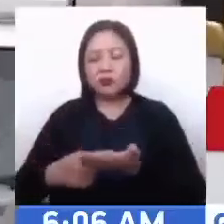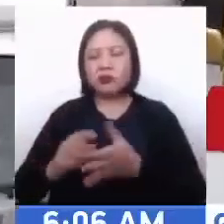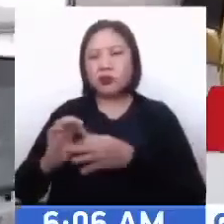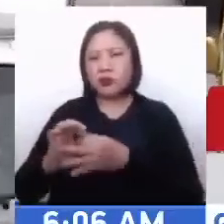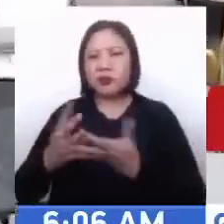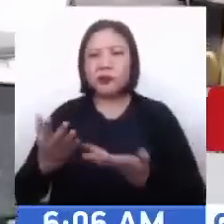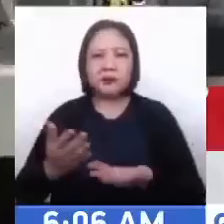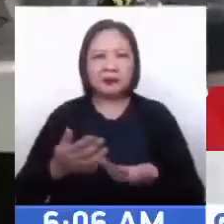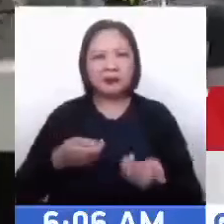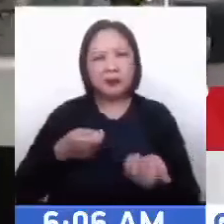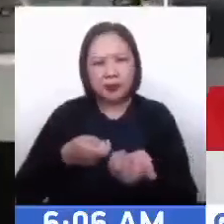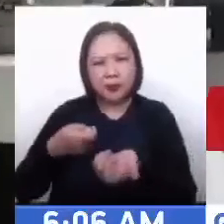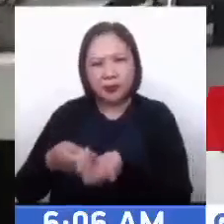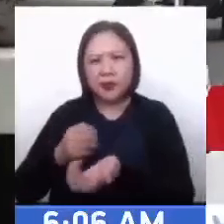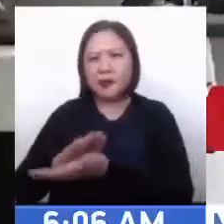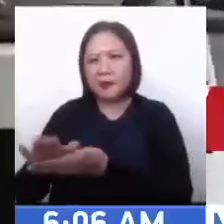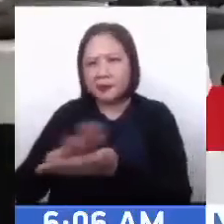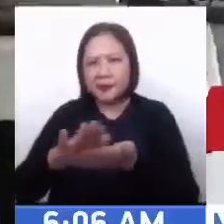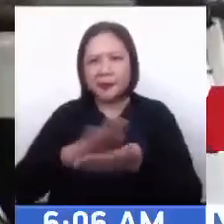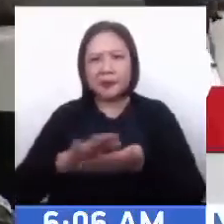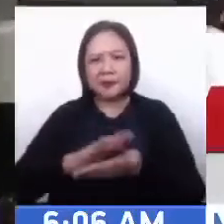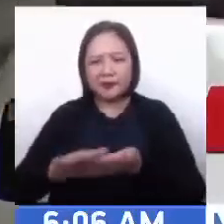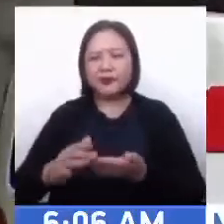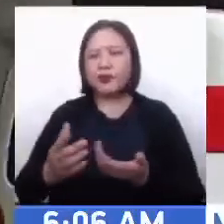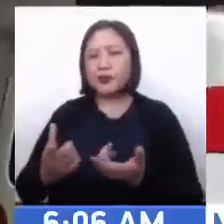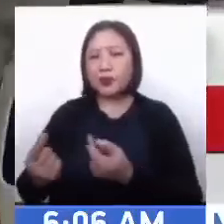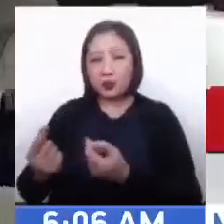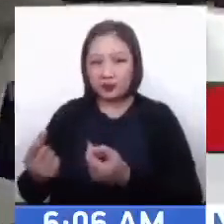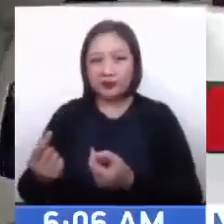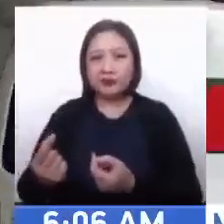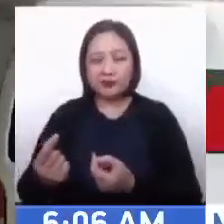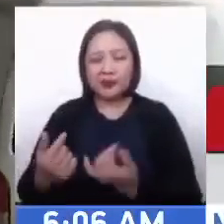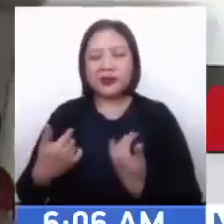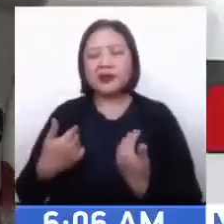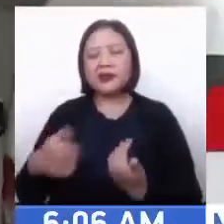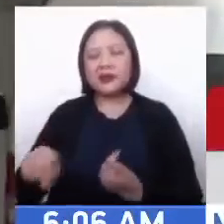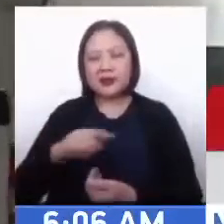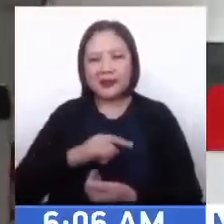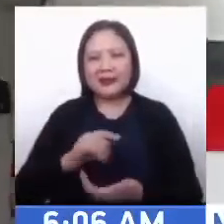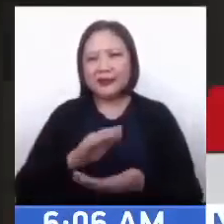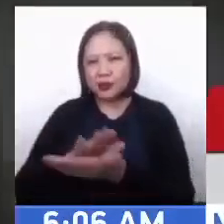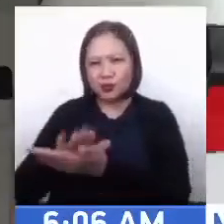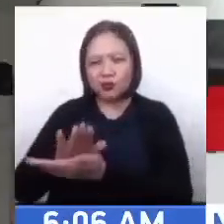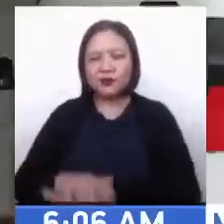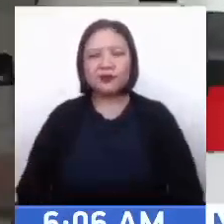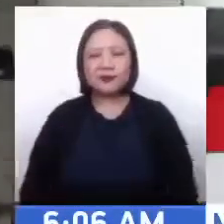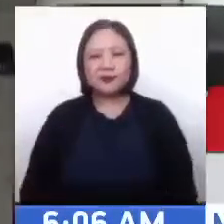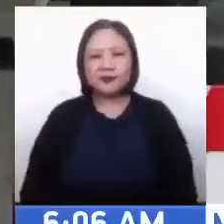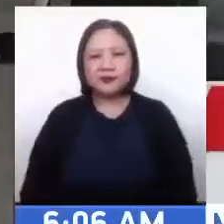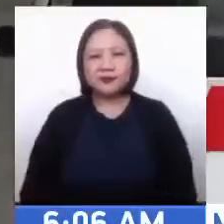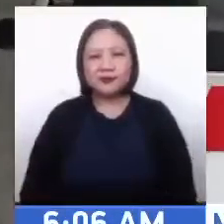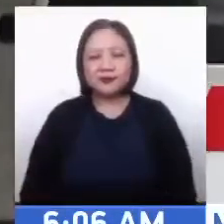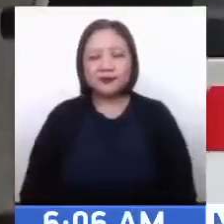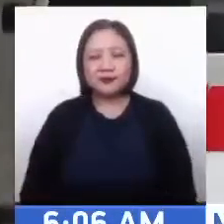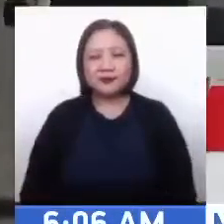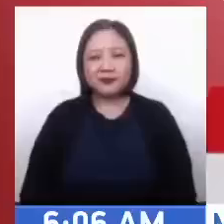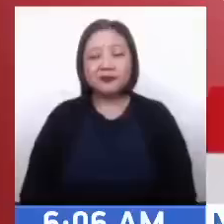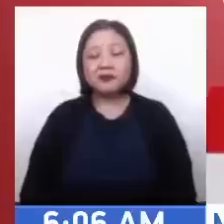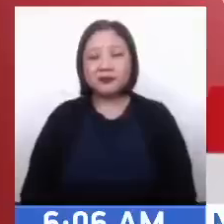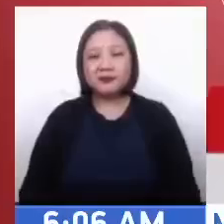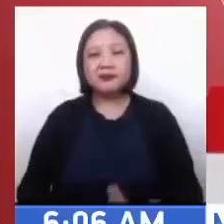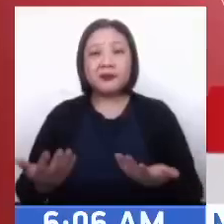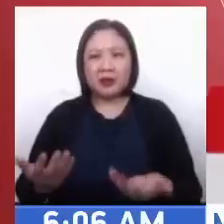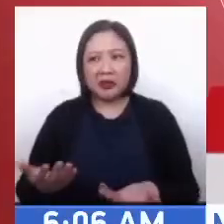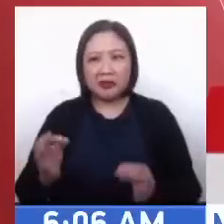clearing operations. We've been doing clearing operations near and around the schools, ano. Well, if that is not enough, we're also